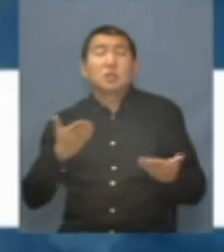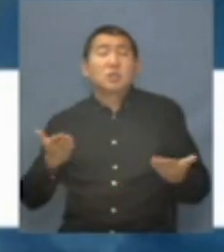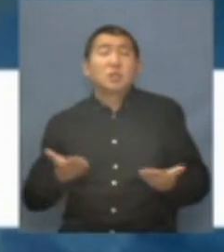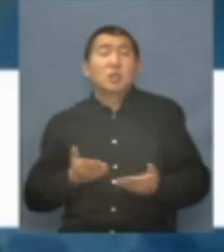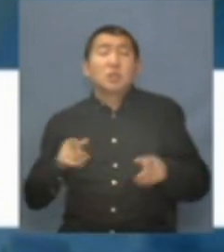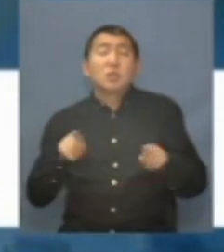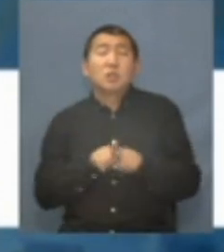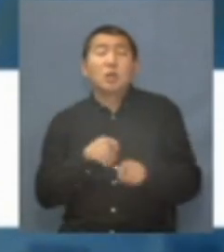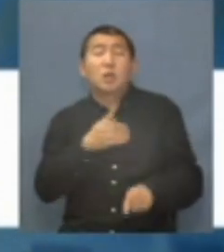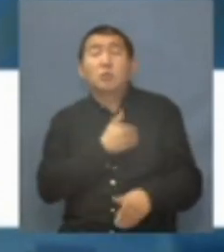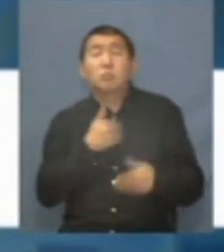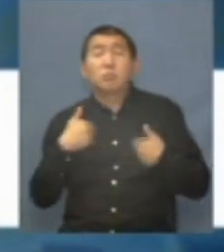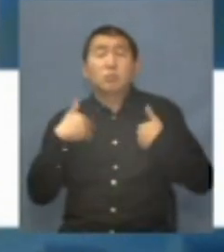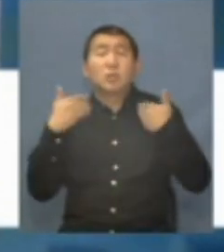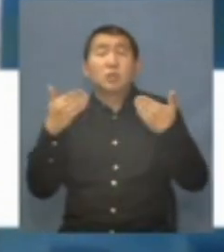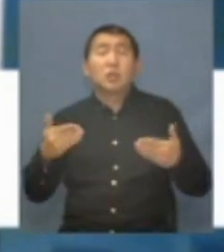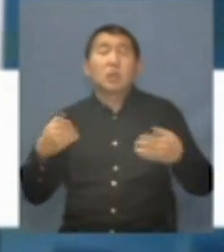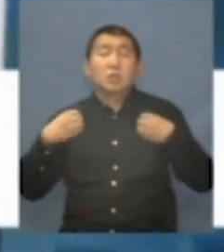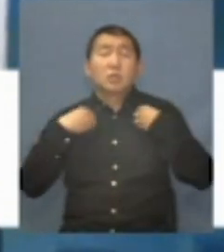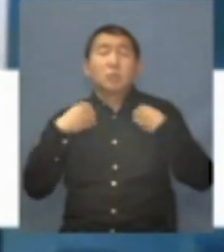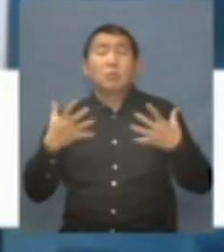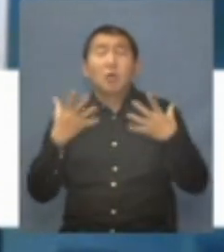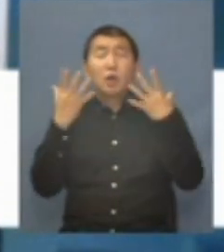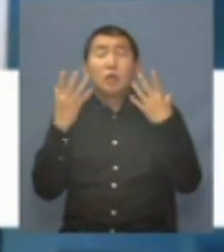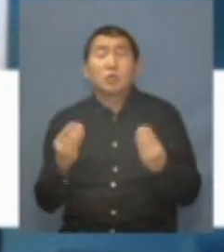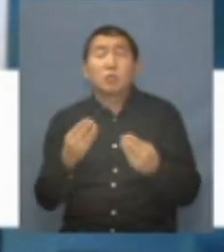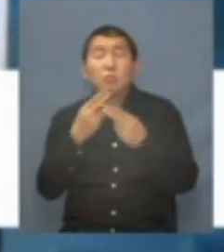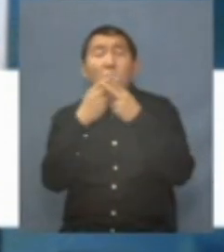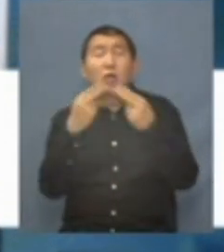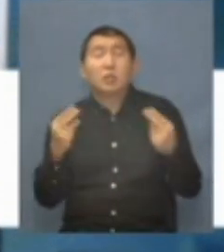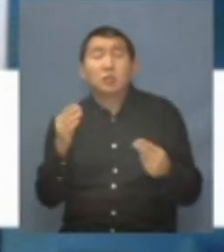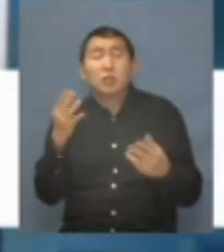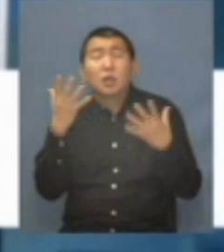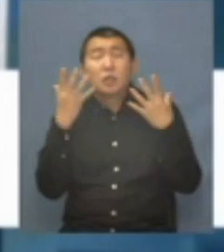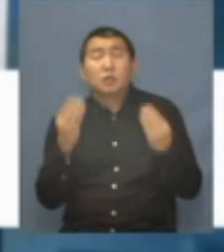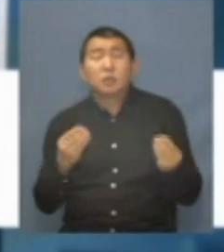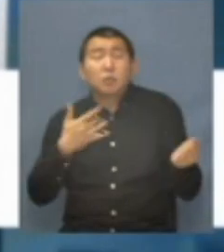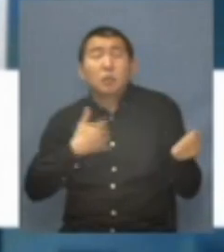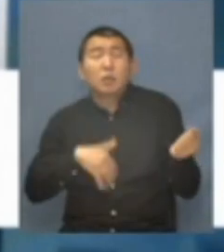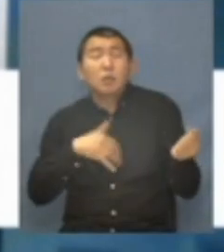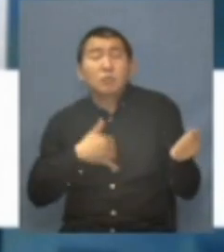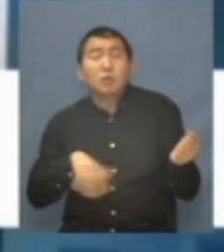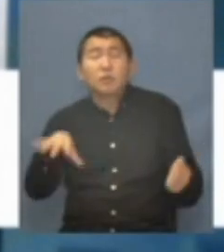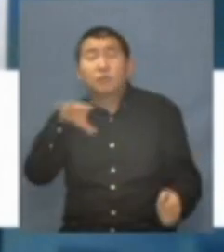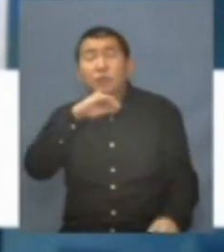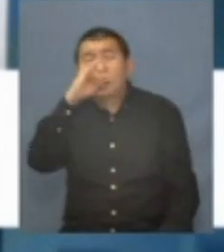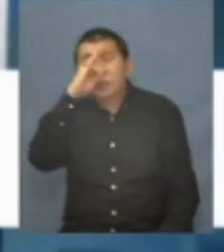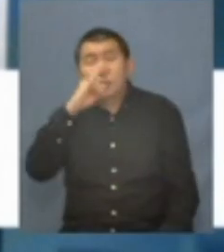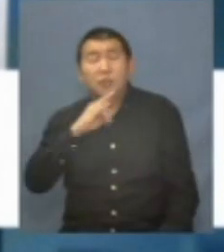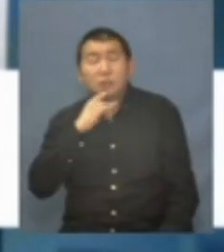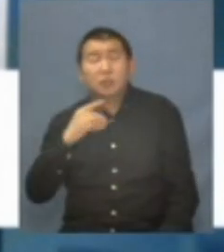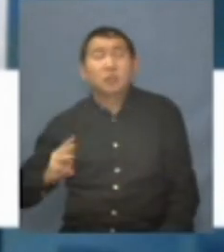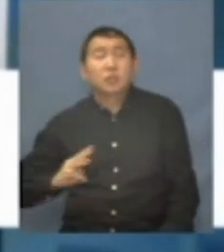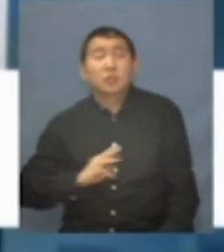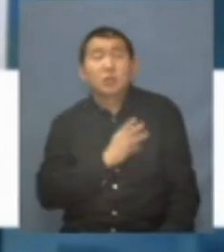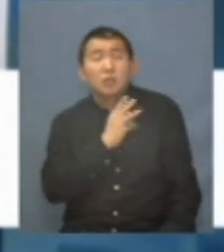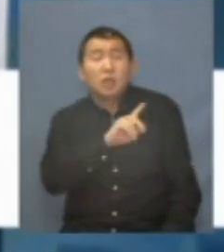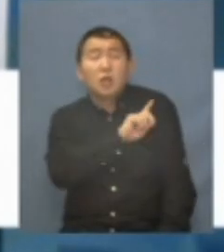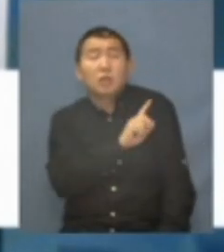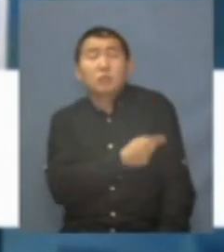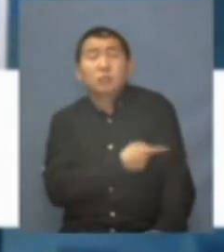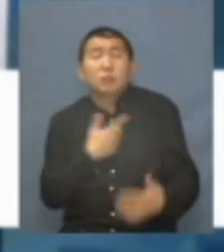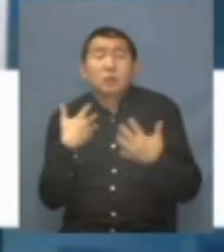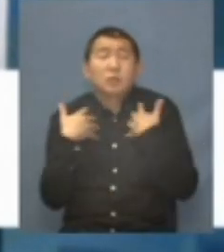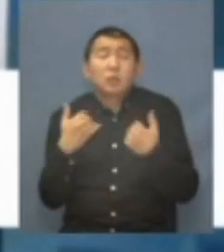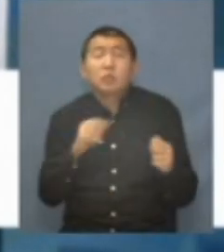хотела поздравить с праздником, с Днем Астаны, с Национальным Днем Домбры всех казахстанцев. Желаю нам всем крепкого